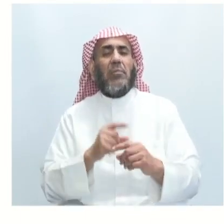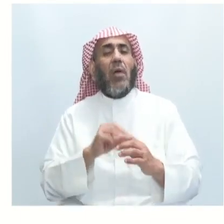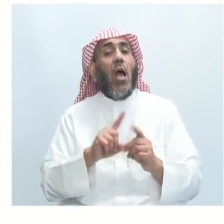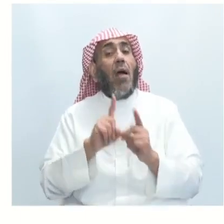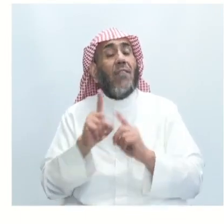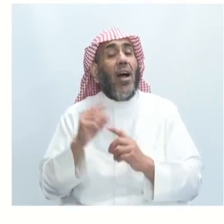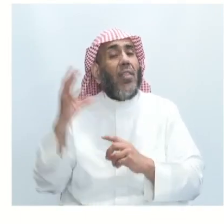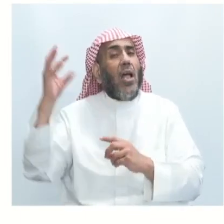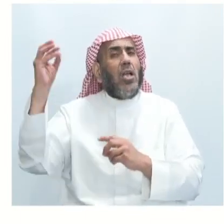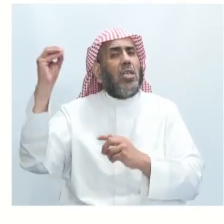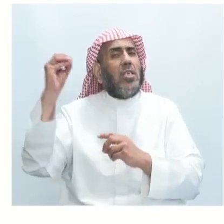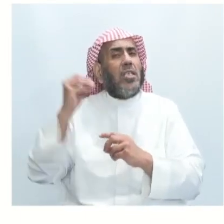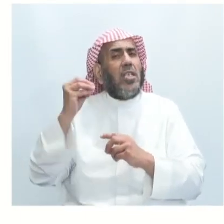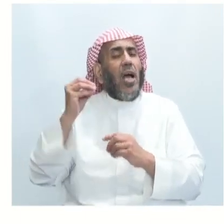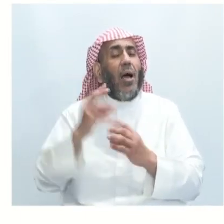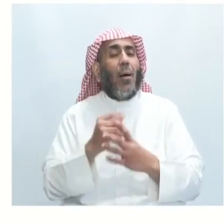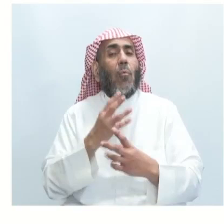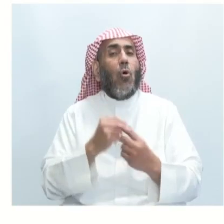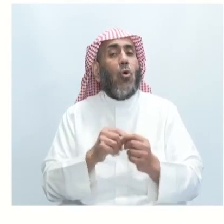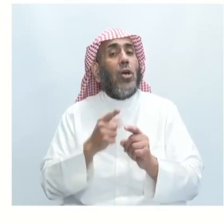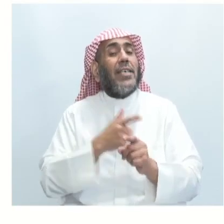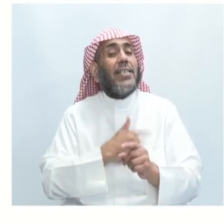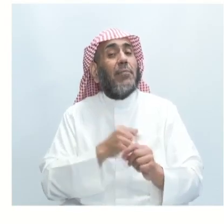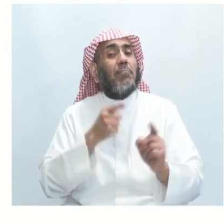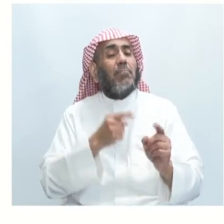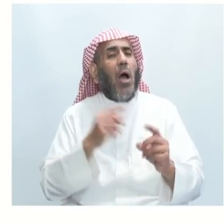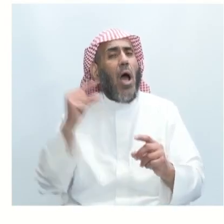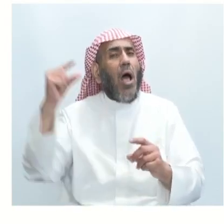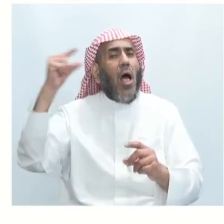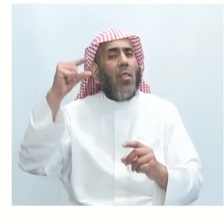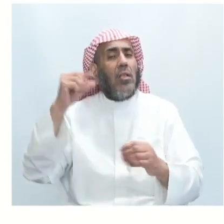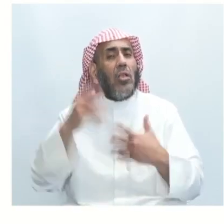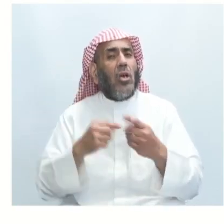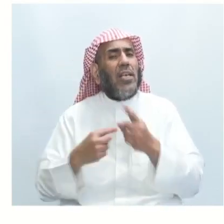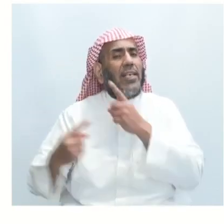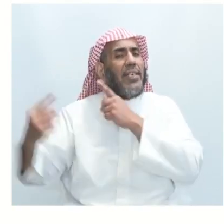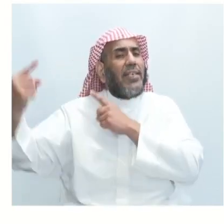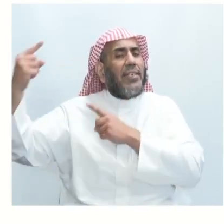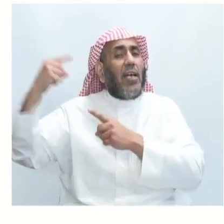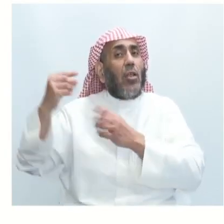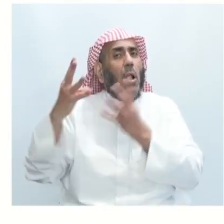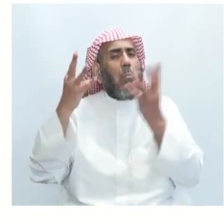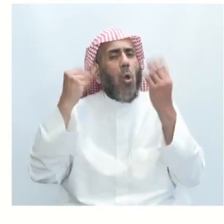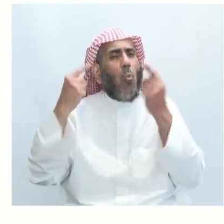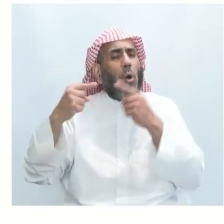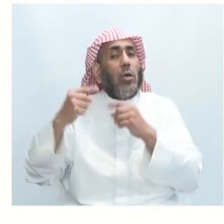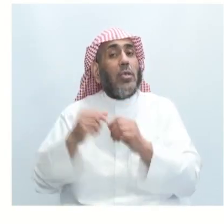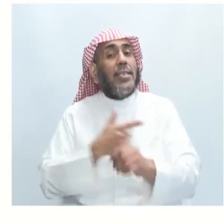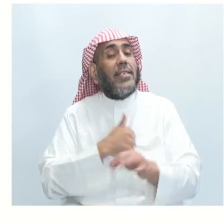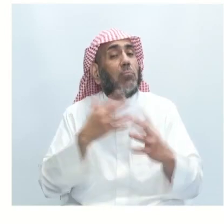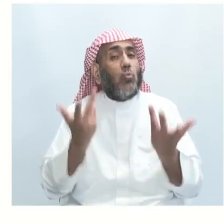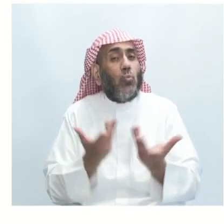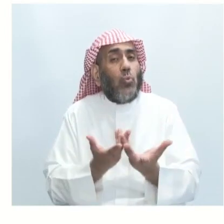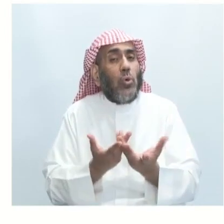فهذا الاستدعاء ابنائي وبنات الطلاب يطلق او هذا التذكر واسترجاع هذه المعلومات يطلق